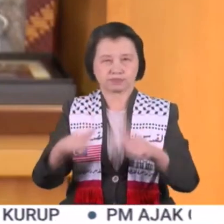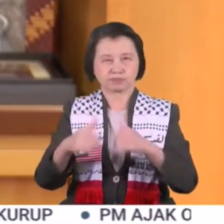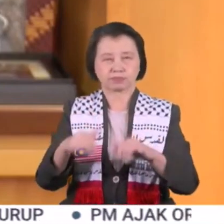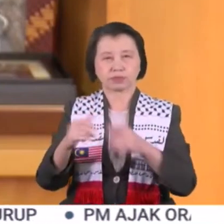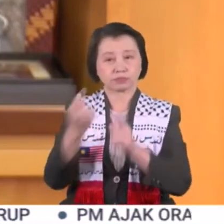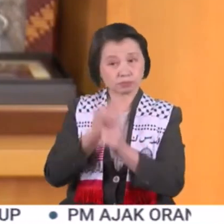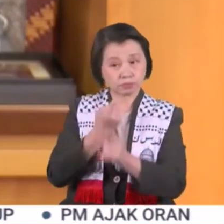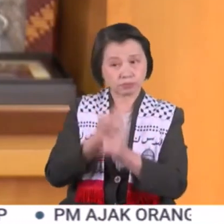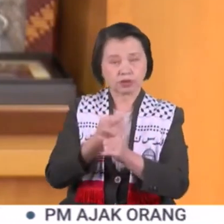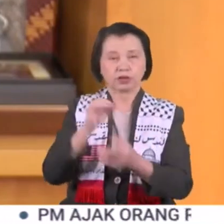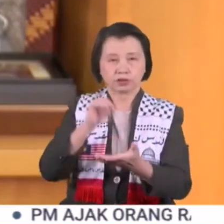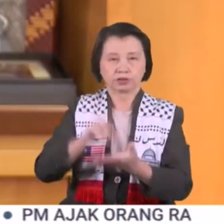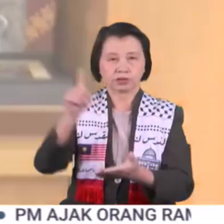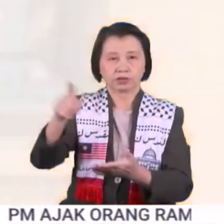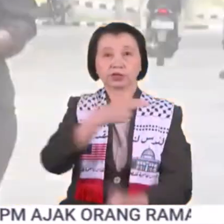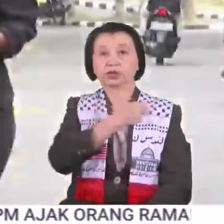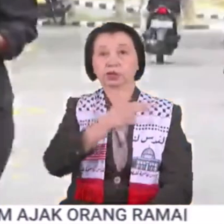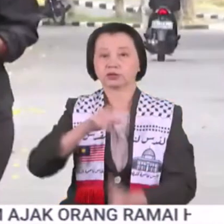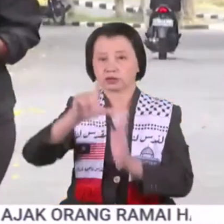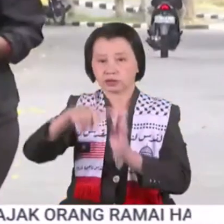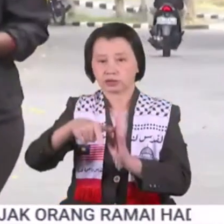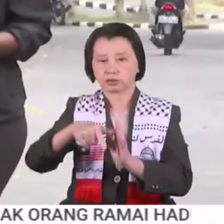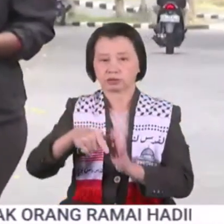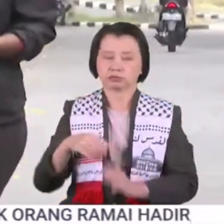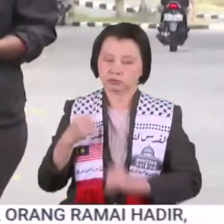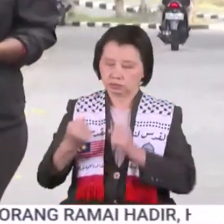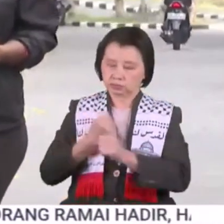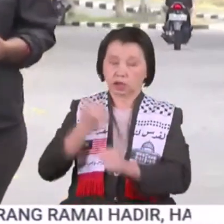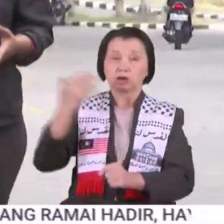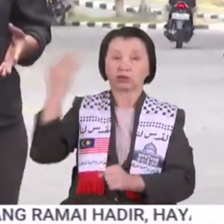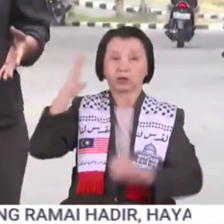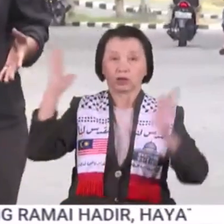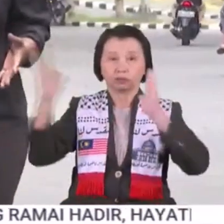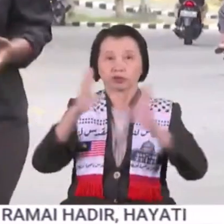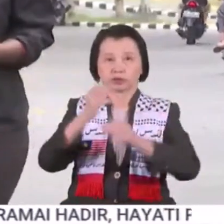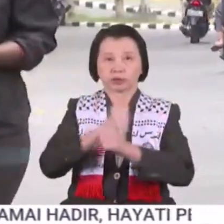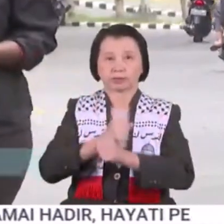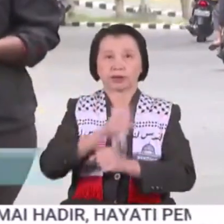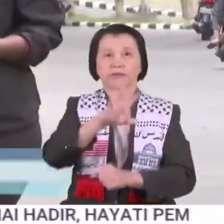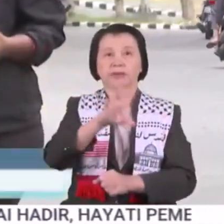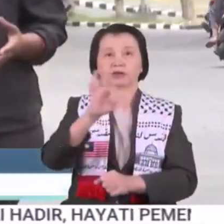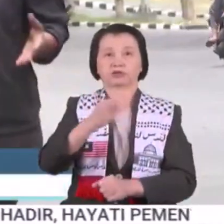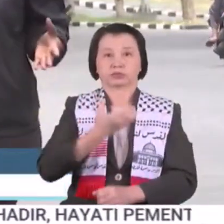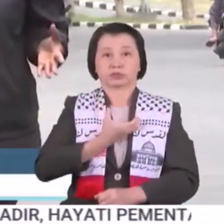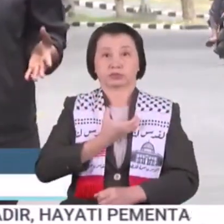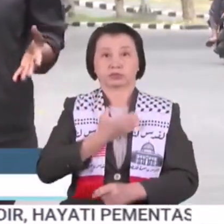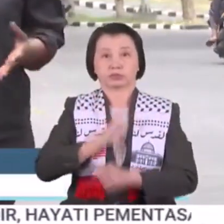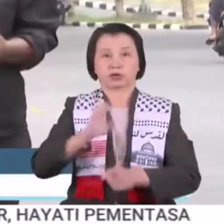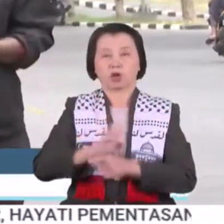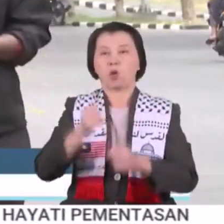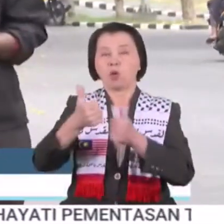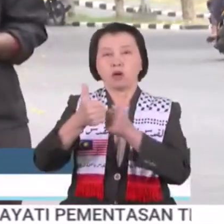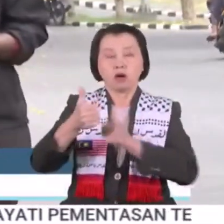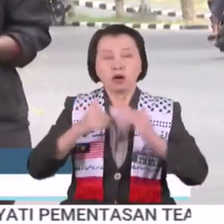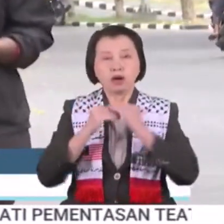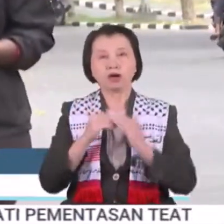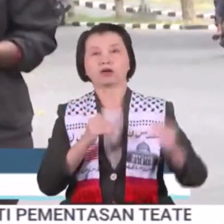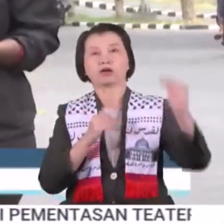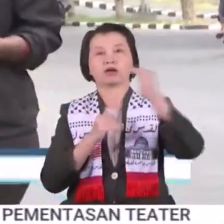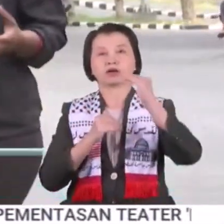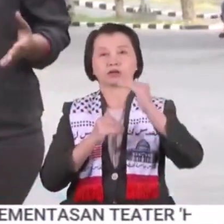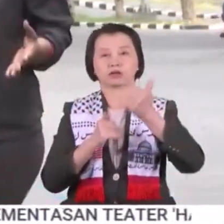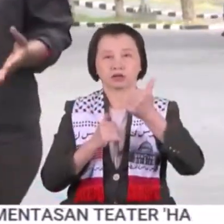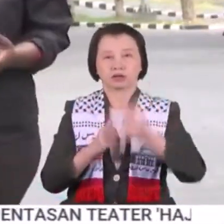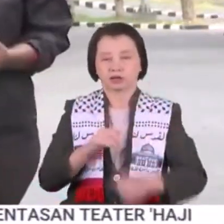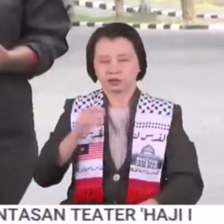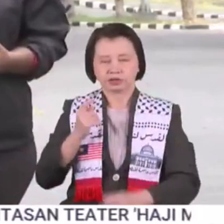persembahkan di Surabaya dan Malang nanti. Edisi tahun lalu, Malaysia membawa pulang 49 pingat emas. Ia jauh mengatasi sasaran yang